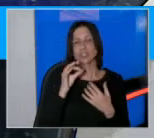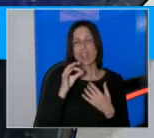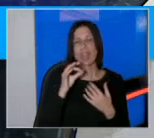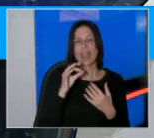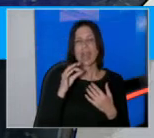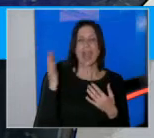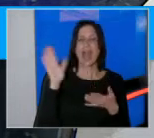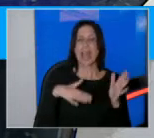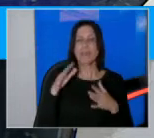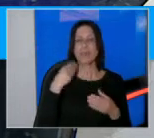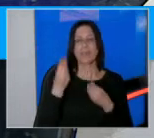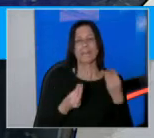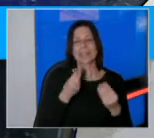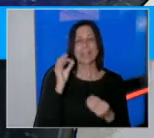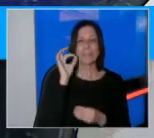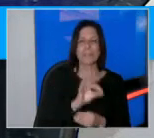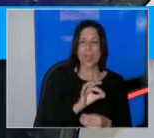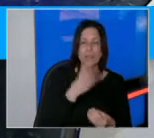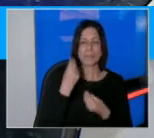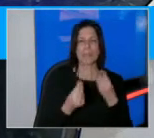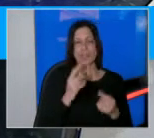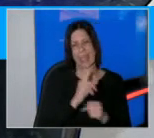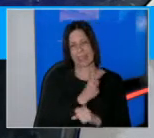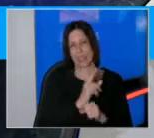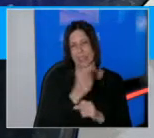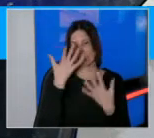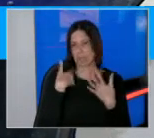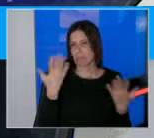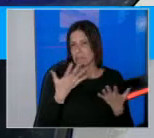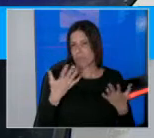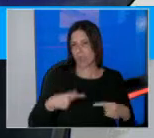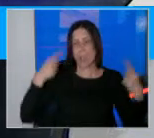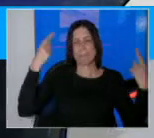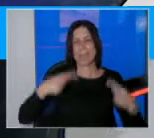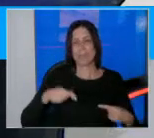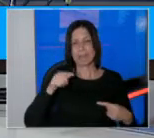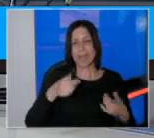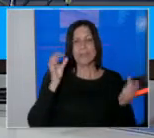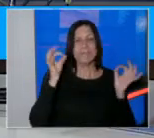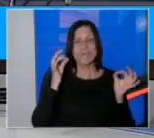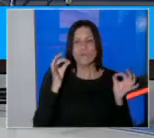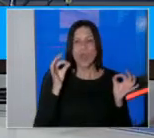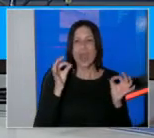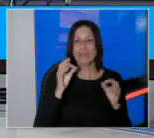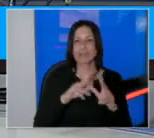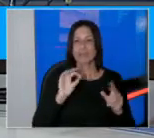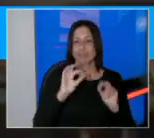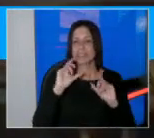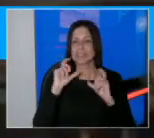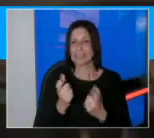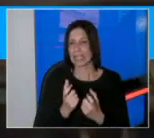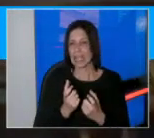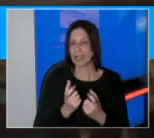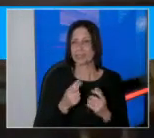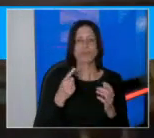מינית ופגיעות מיניות והטרדות. תגידי לי מה קורה בימים האלה, ובמיוחד אם יש סגר.